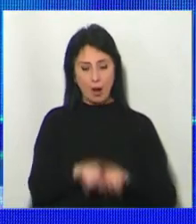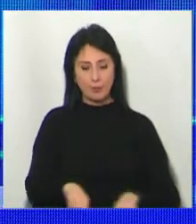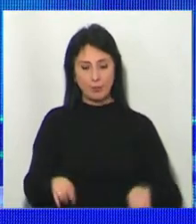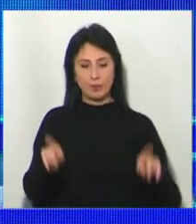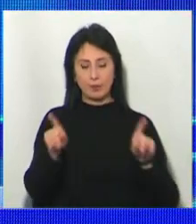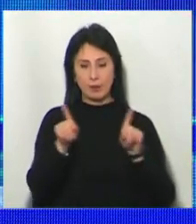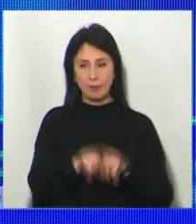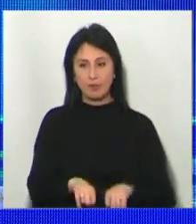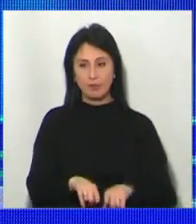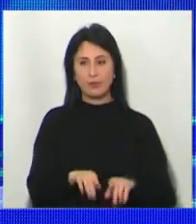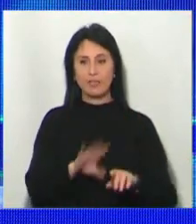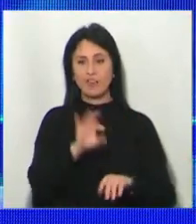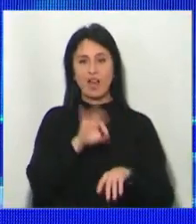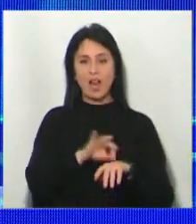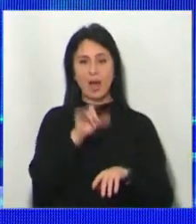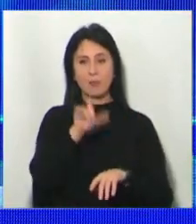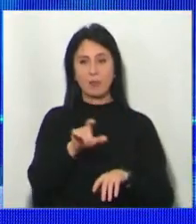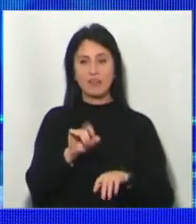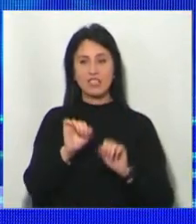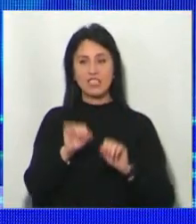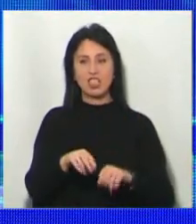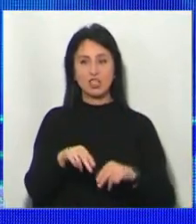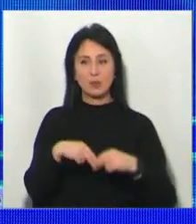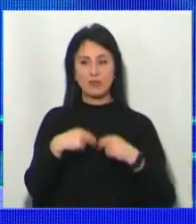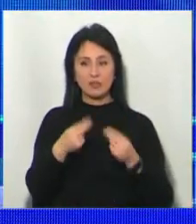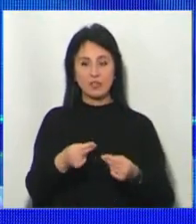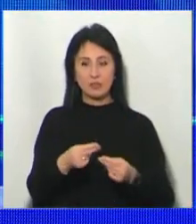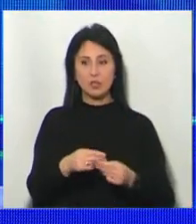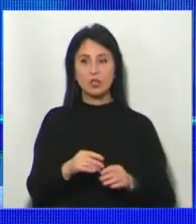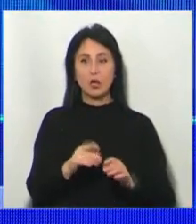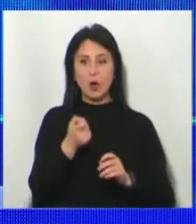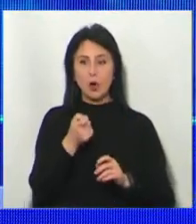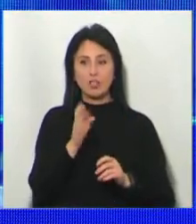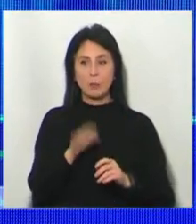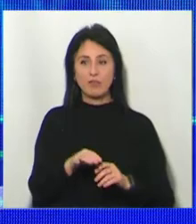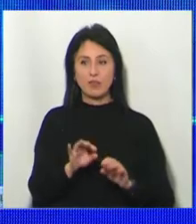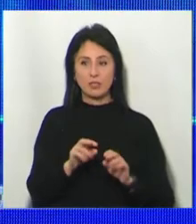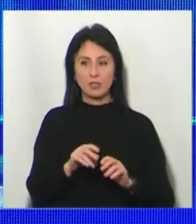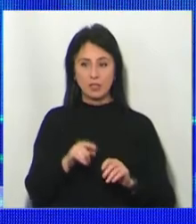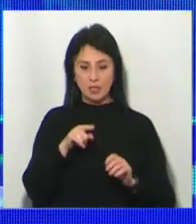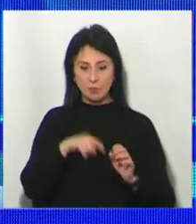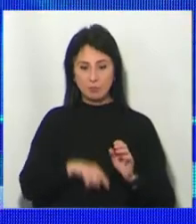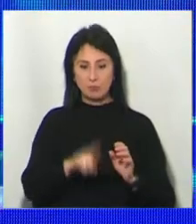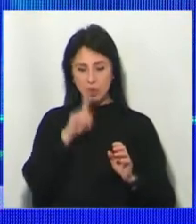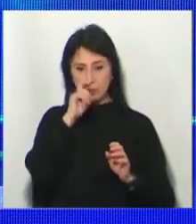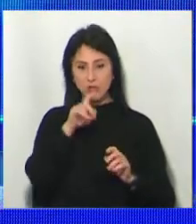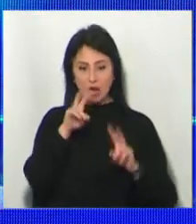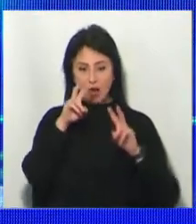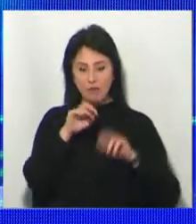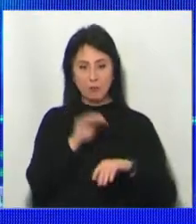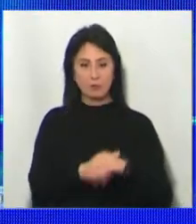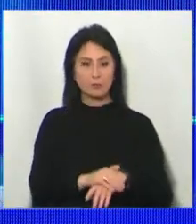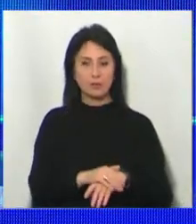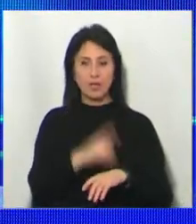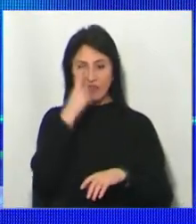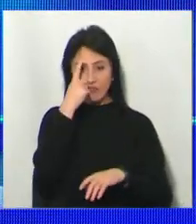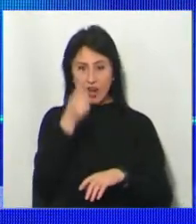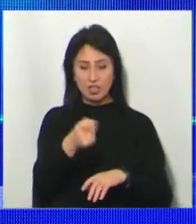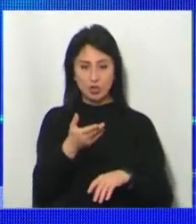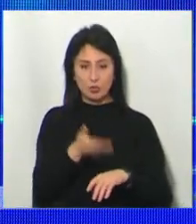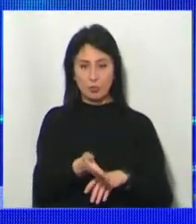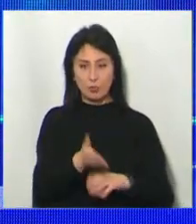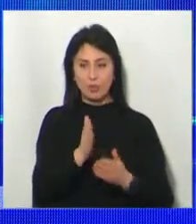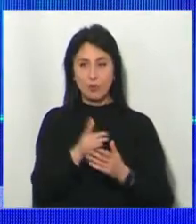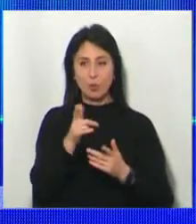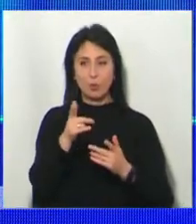რუტინულად თითქმის ყველა პაციენტსაც საშუალება მეძლევა, რა საკურველია, ოდნავ მაინც ვიკვლევ შარდმჟავას და როდესაც ამ დიაგნოზის შესახებ ვაცნობებთ